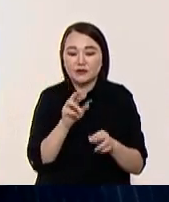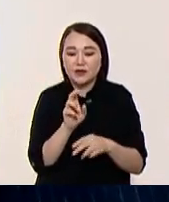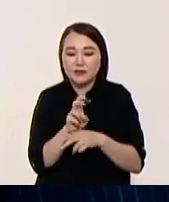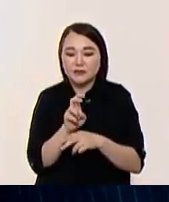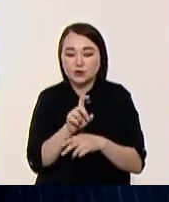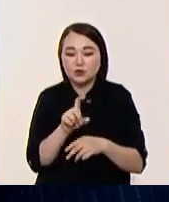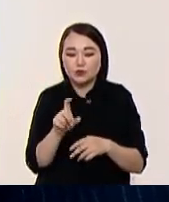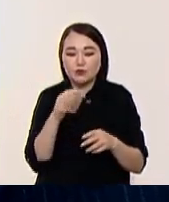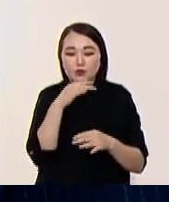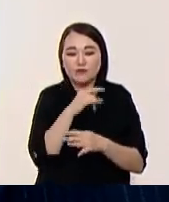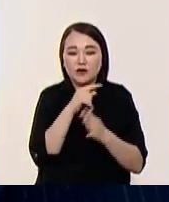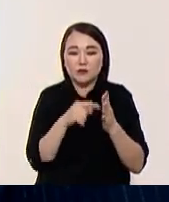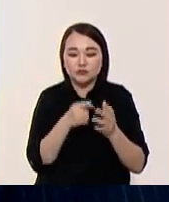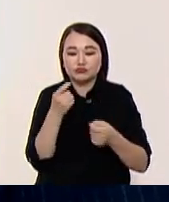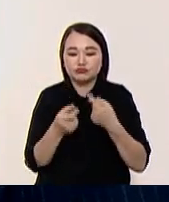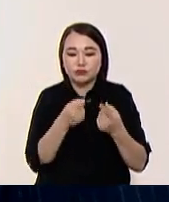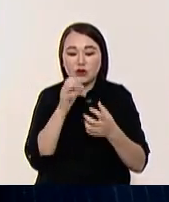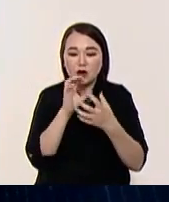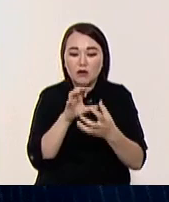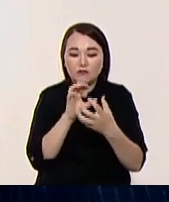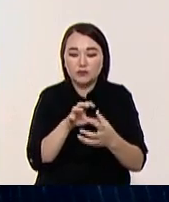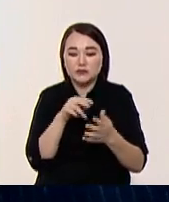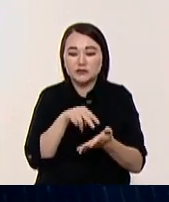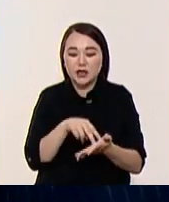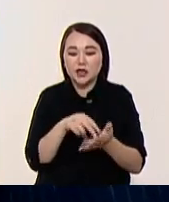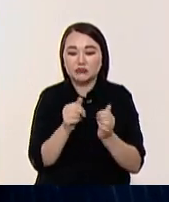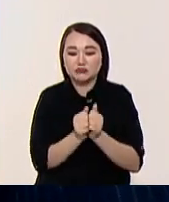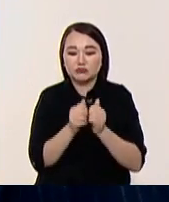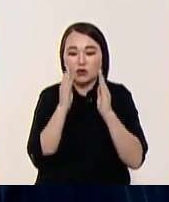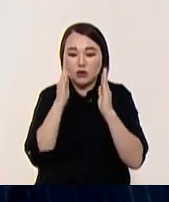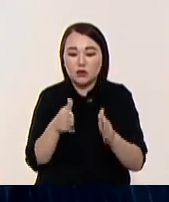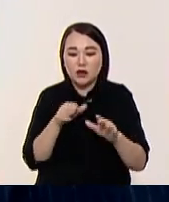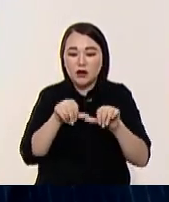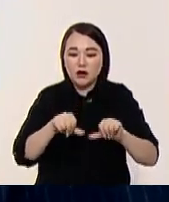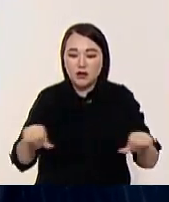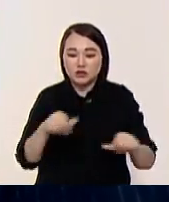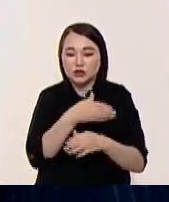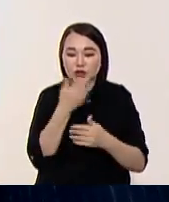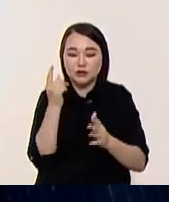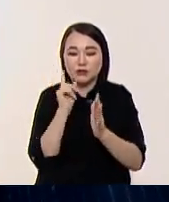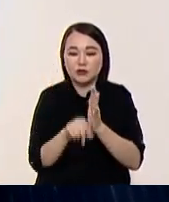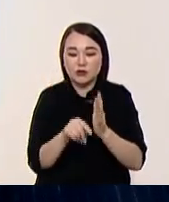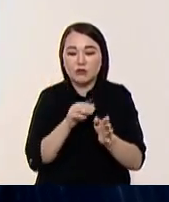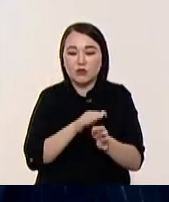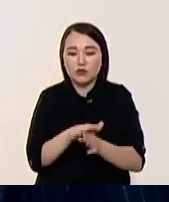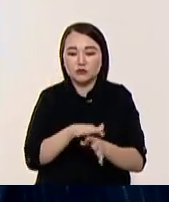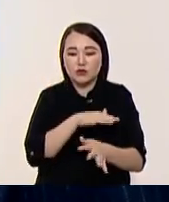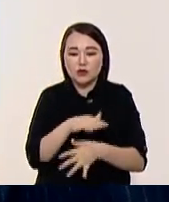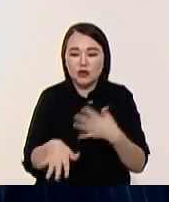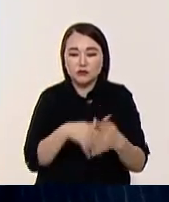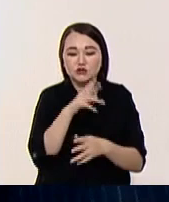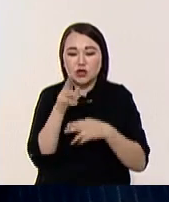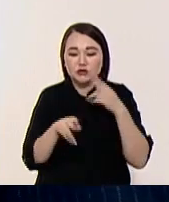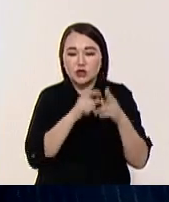посетителей. Много вопросов вызывает автостанция. Автобусы стоят прямо вдоль дороги. Нет ограждения, и с отправкой творится полный хаос, жалуются